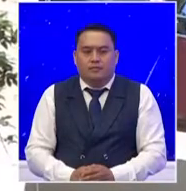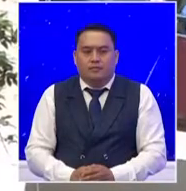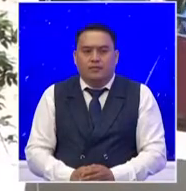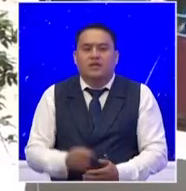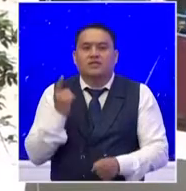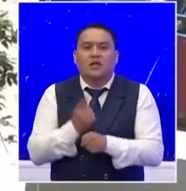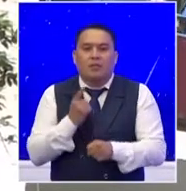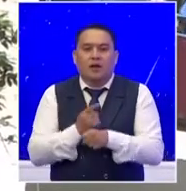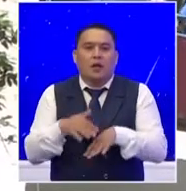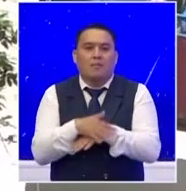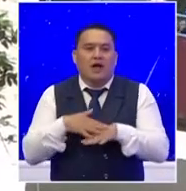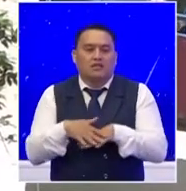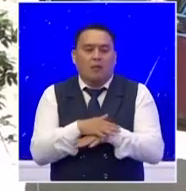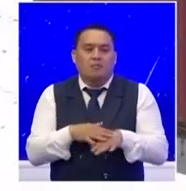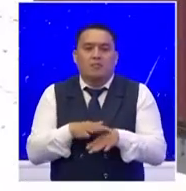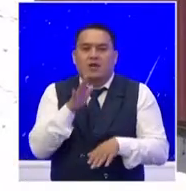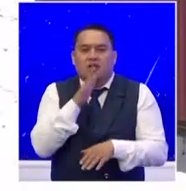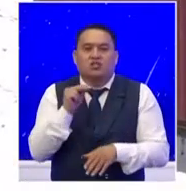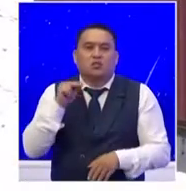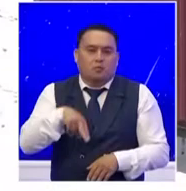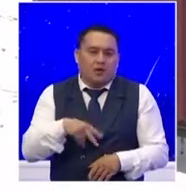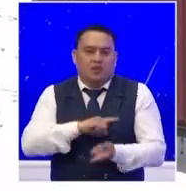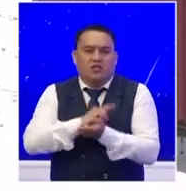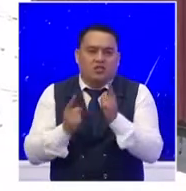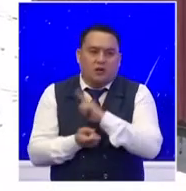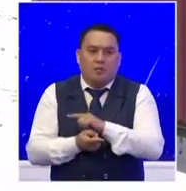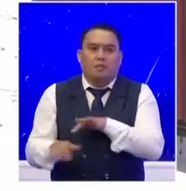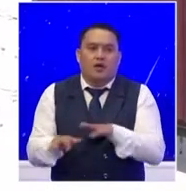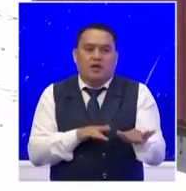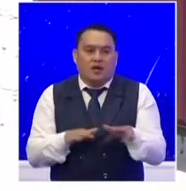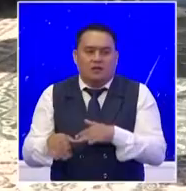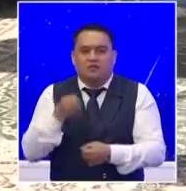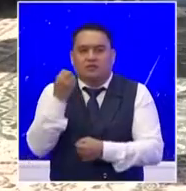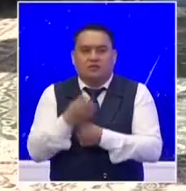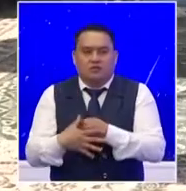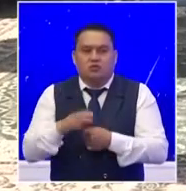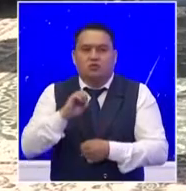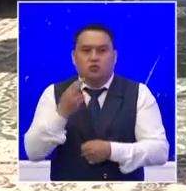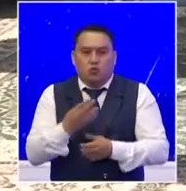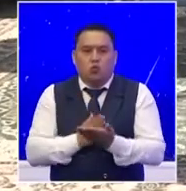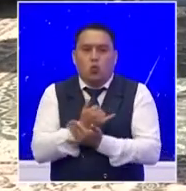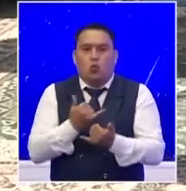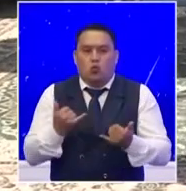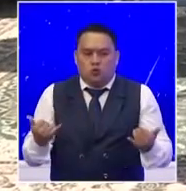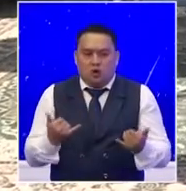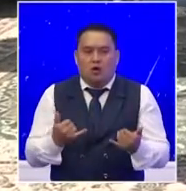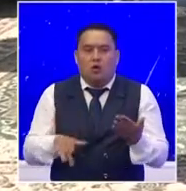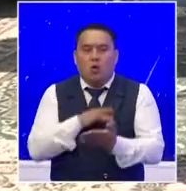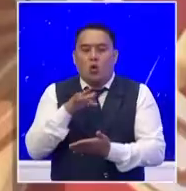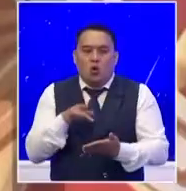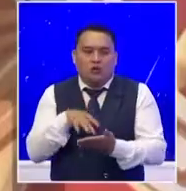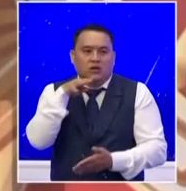Запрет на проведение массовых мероприятий в период ЧП внес изменения в план мероприятий Центра оказания социальных услуг «Шапогат» города